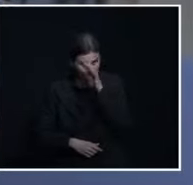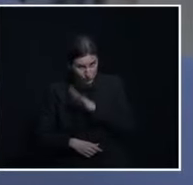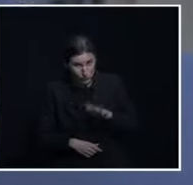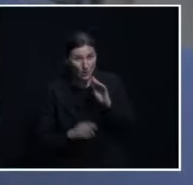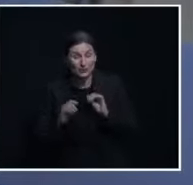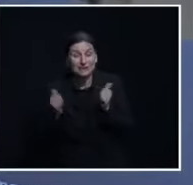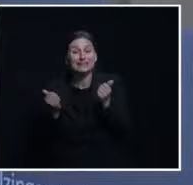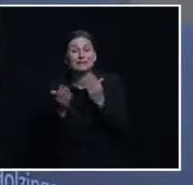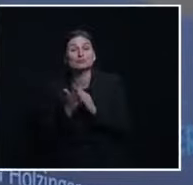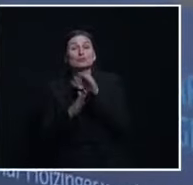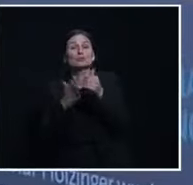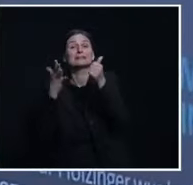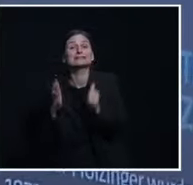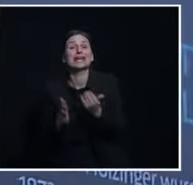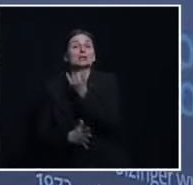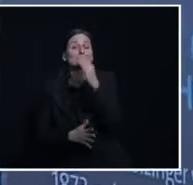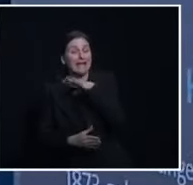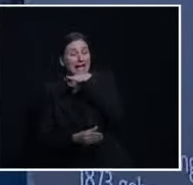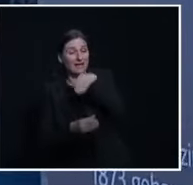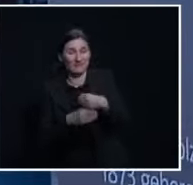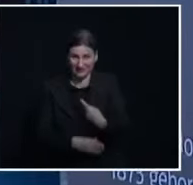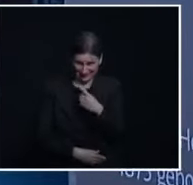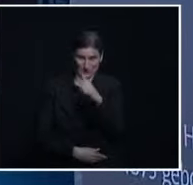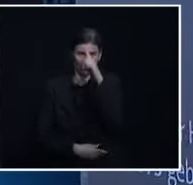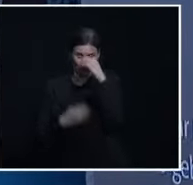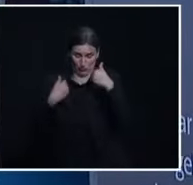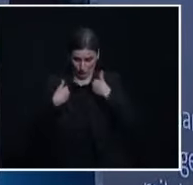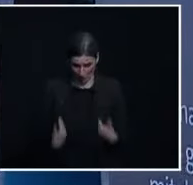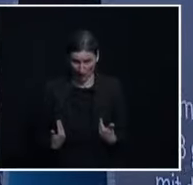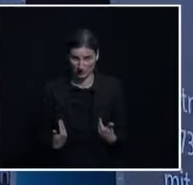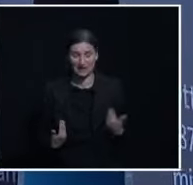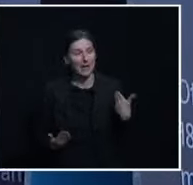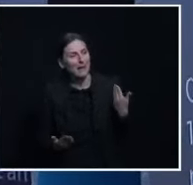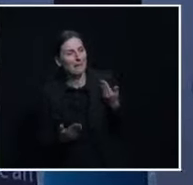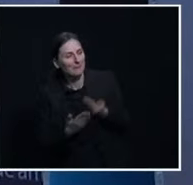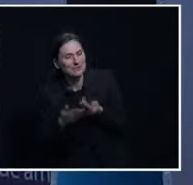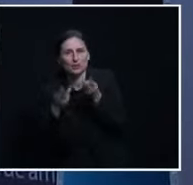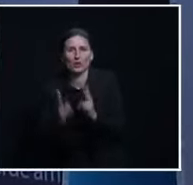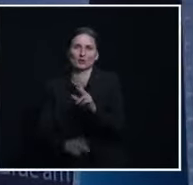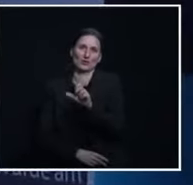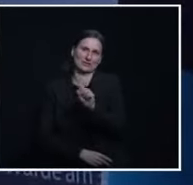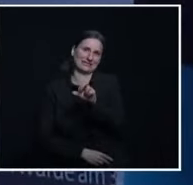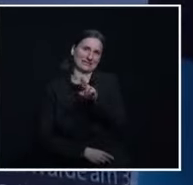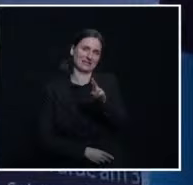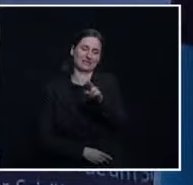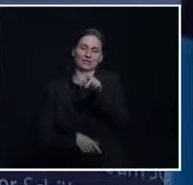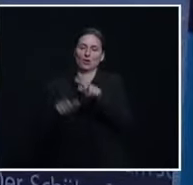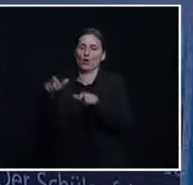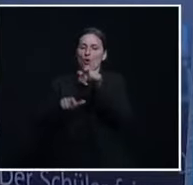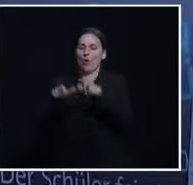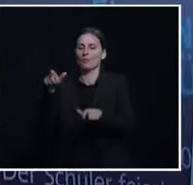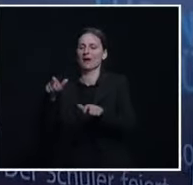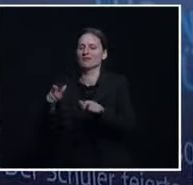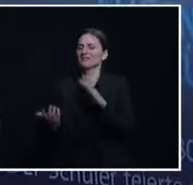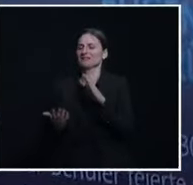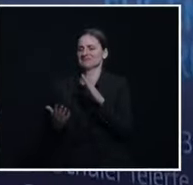600-jährigen Geschichte als Deutsche. Noch heute werden Sinti und Roma mit ihrer